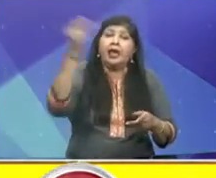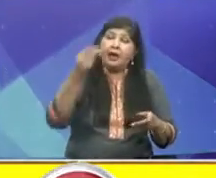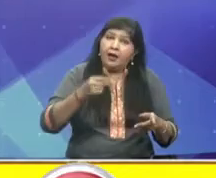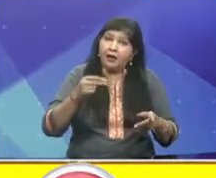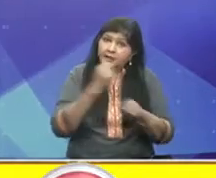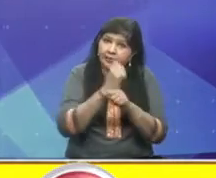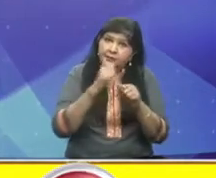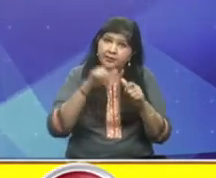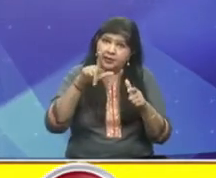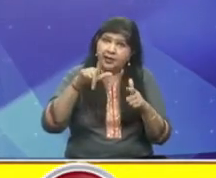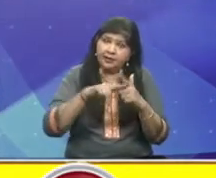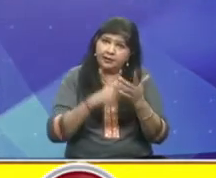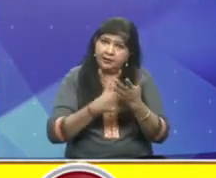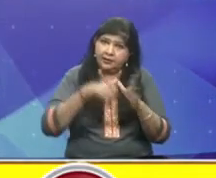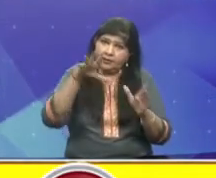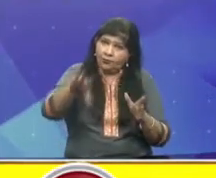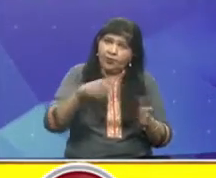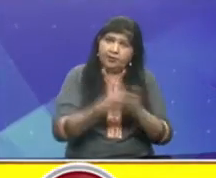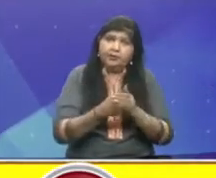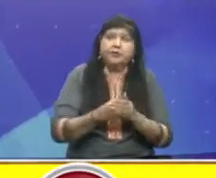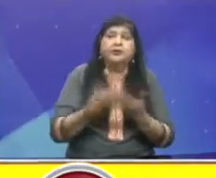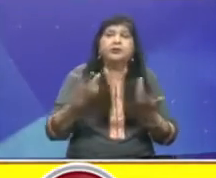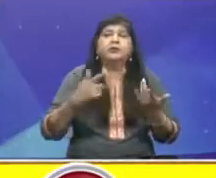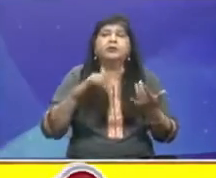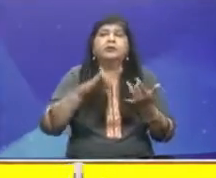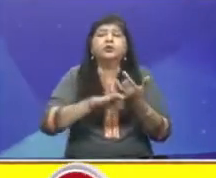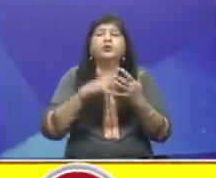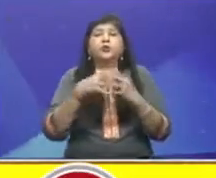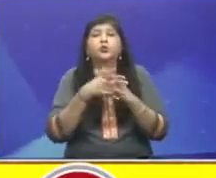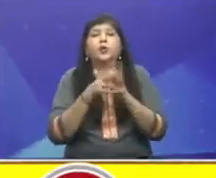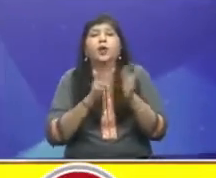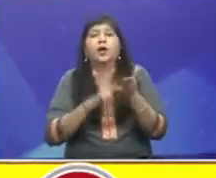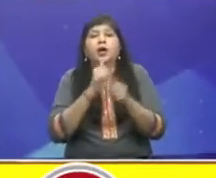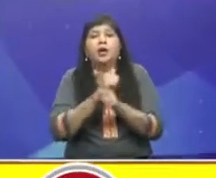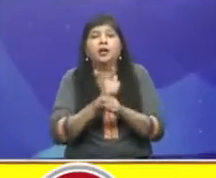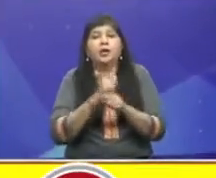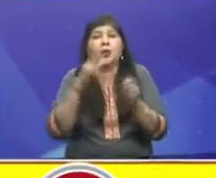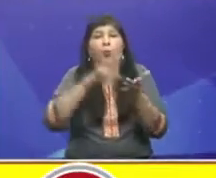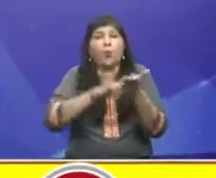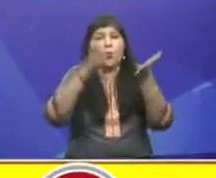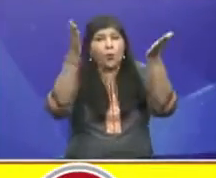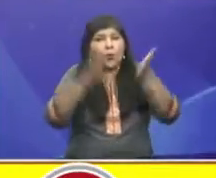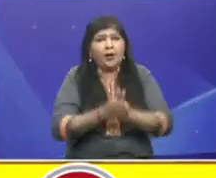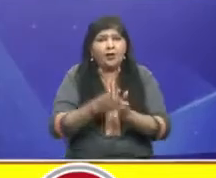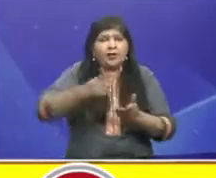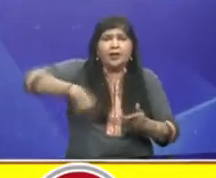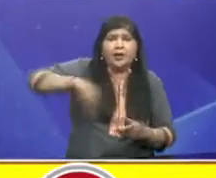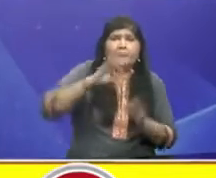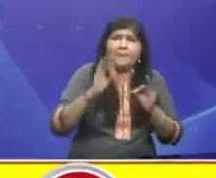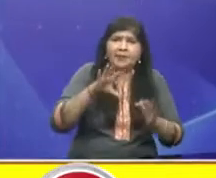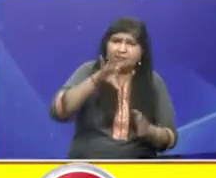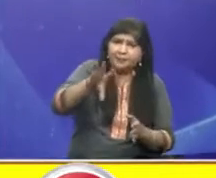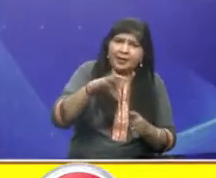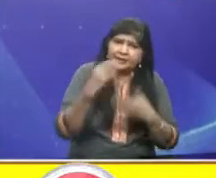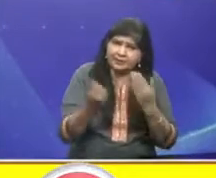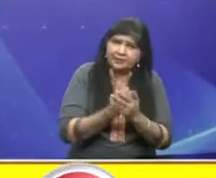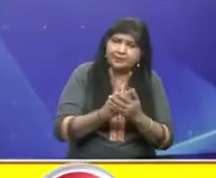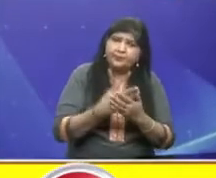गैलरी भी है। यह गैलरी स्वान वैली के एक खूबसूरत क्षेत्र में बनाई गई है और